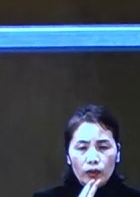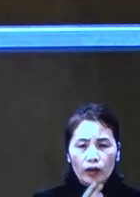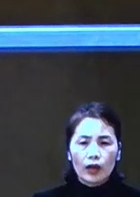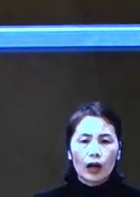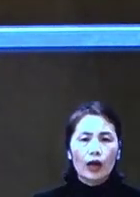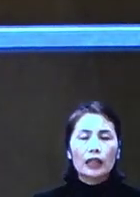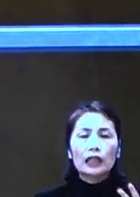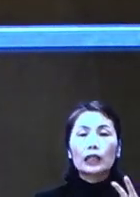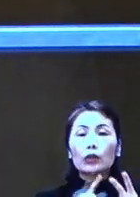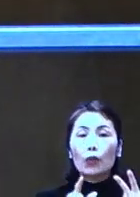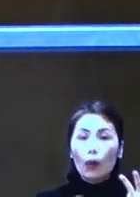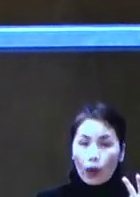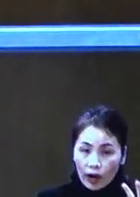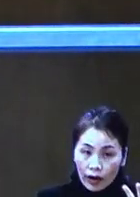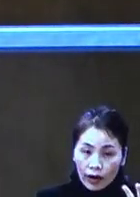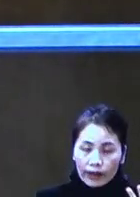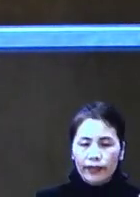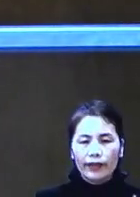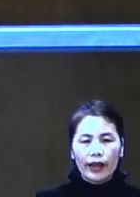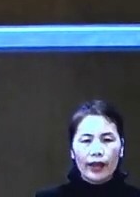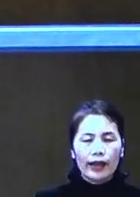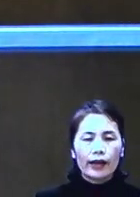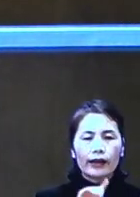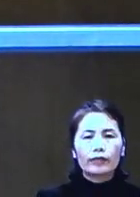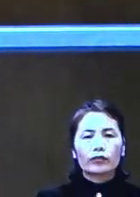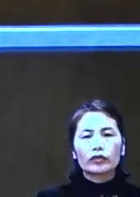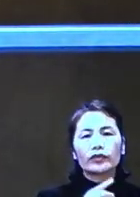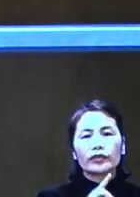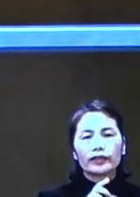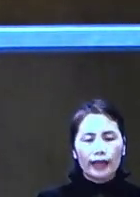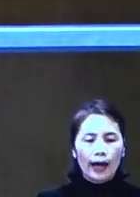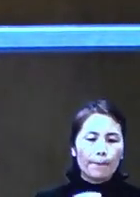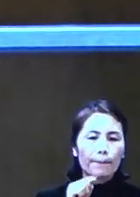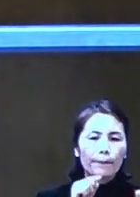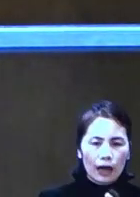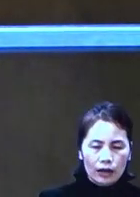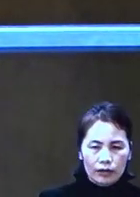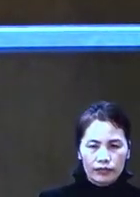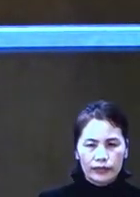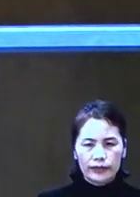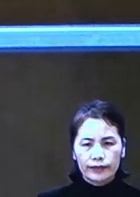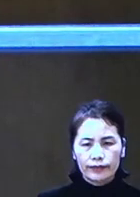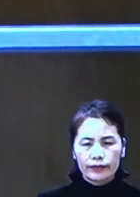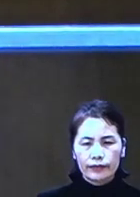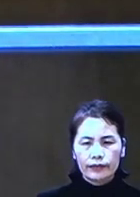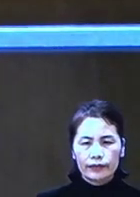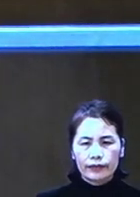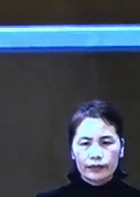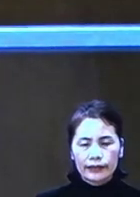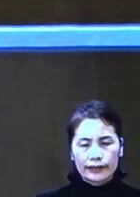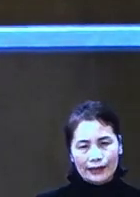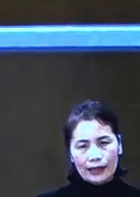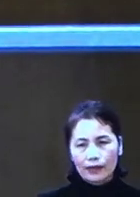돼서야 분당을 방문했습니다. 직무유기라는 말이 거론될 만큼